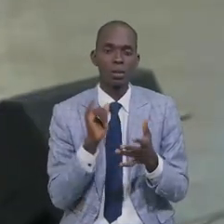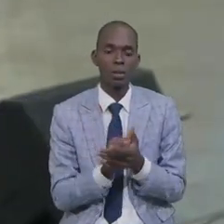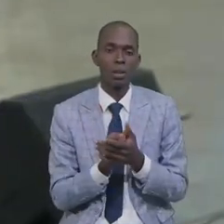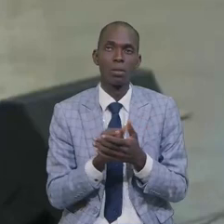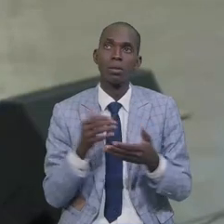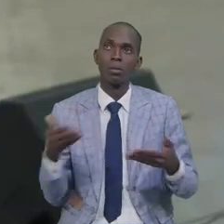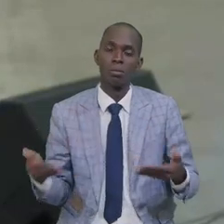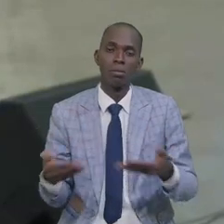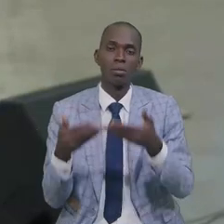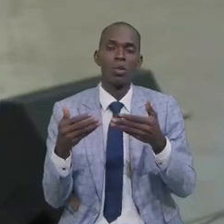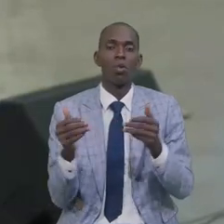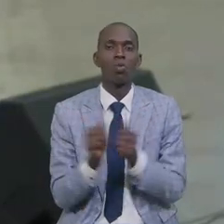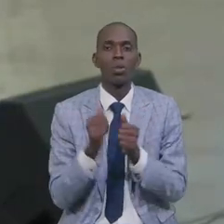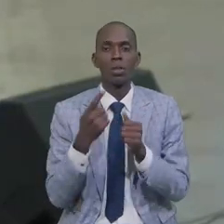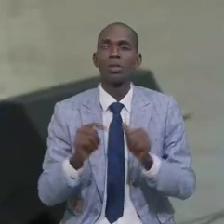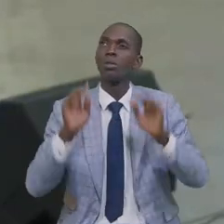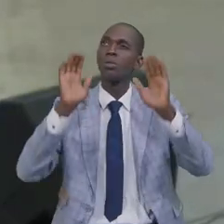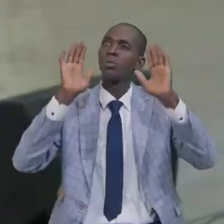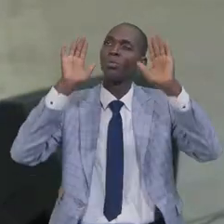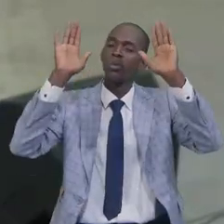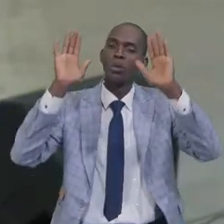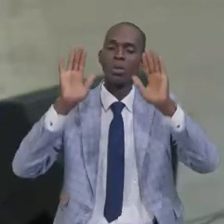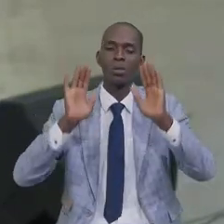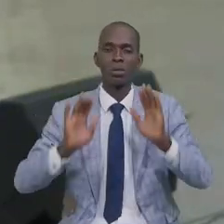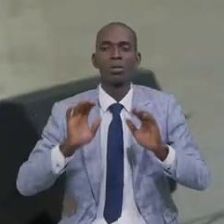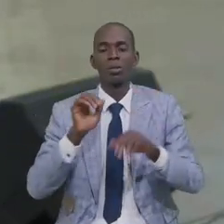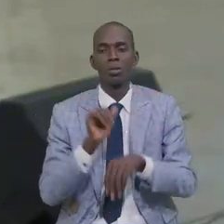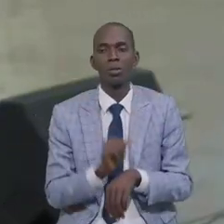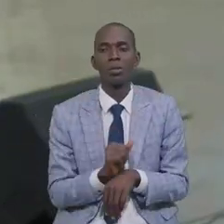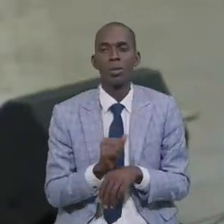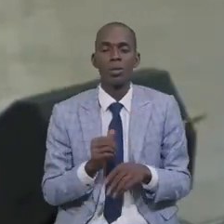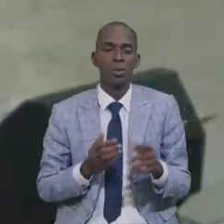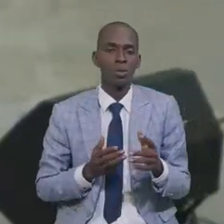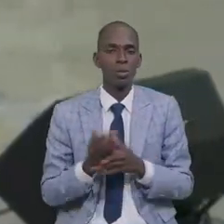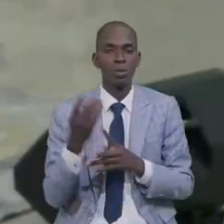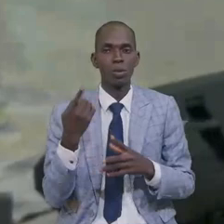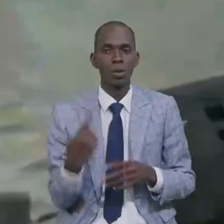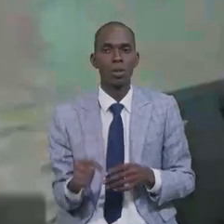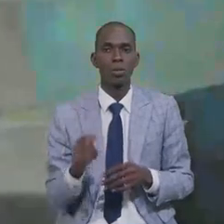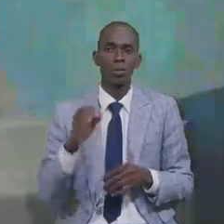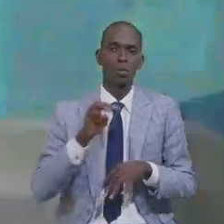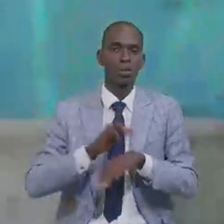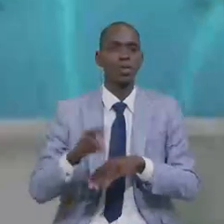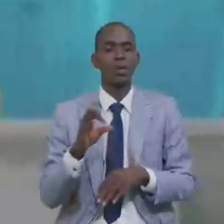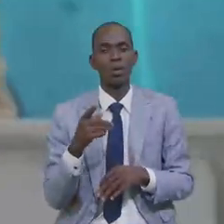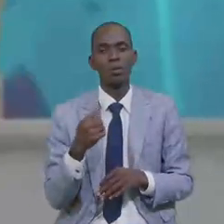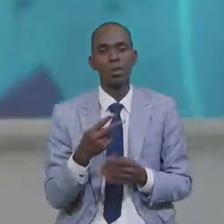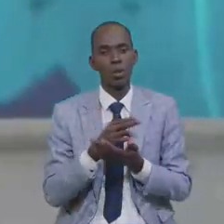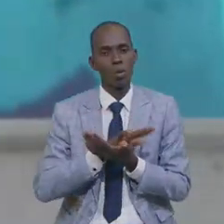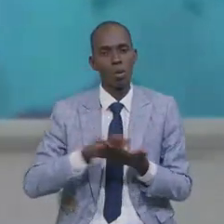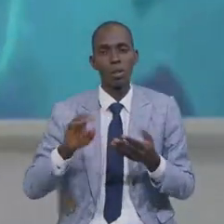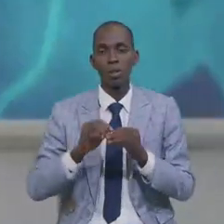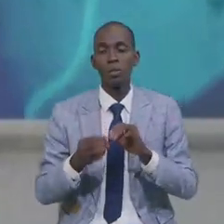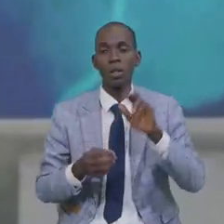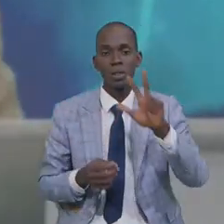la connexion, le lien avec le miraculeux par le ministère des pieux.